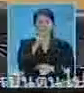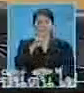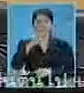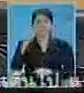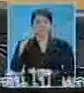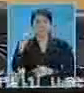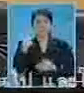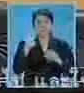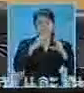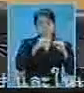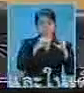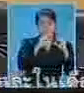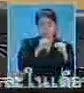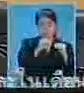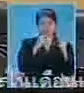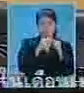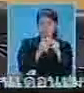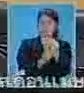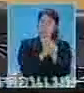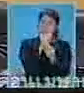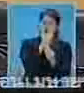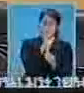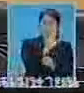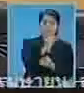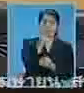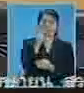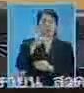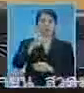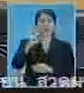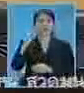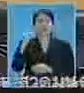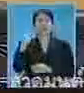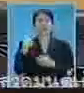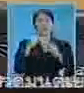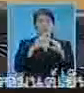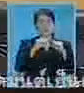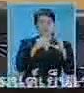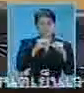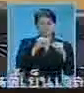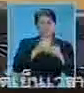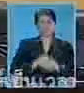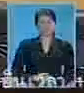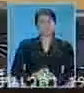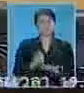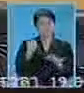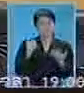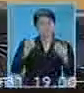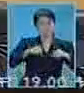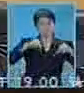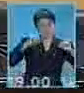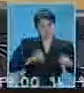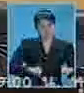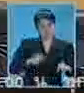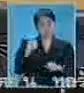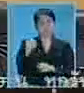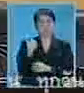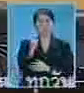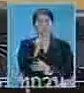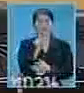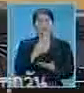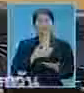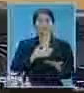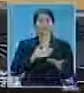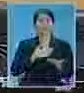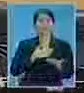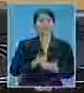ได้มีการประชุมครม.ประจำอาทิตย์ที่บ้านเราเนี่ยครับคณะรัฐมนตรีของท่านนายกเนี่ยและมีมติว่าเราจ